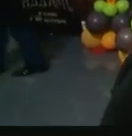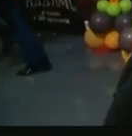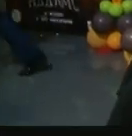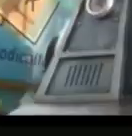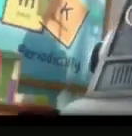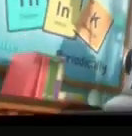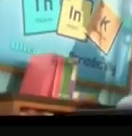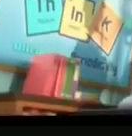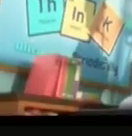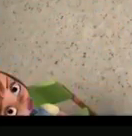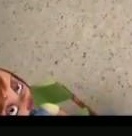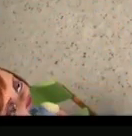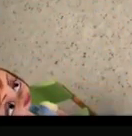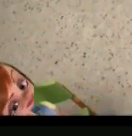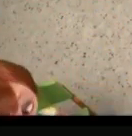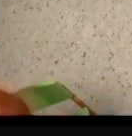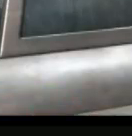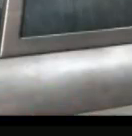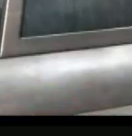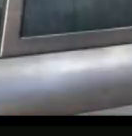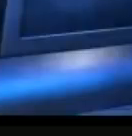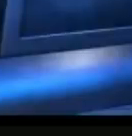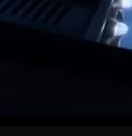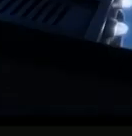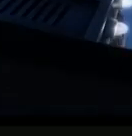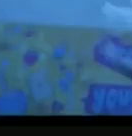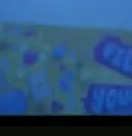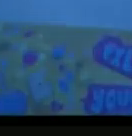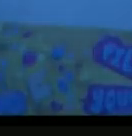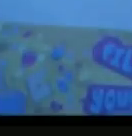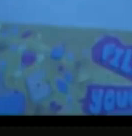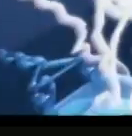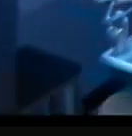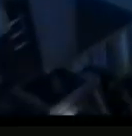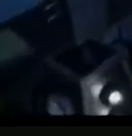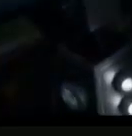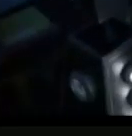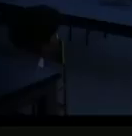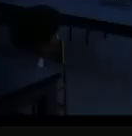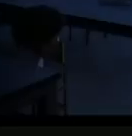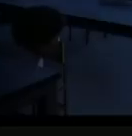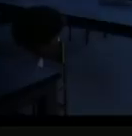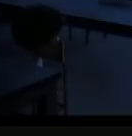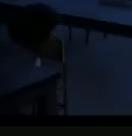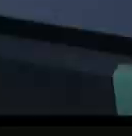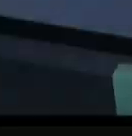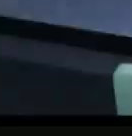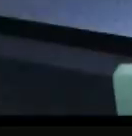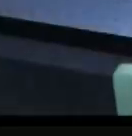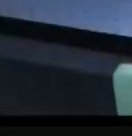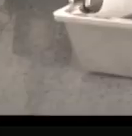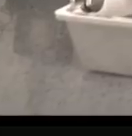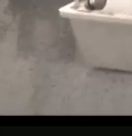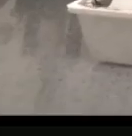смешных моментов. Чему приведет противостояние семейки и жителей небольшого городка, которые не понимают своих странных соседей, боятся их и